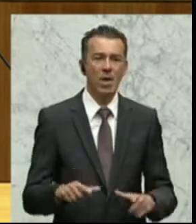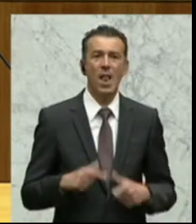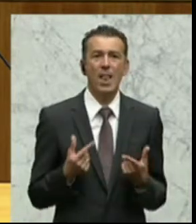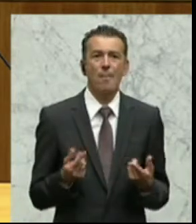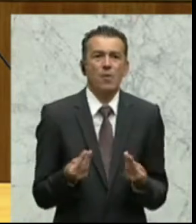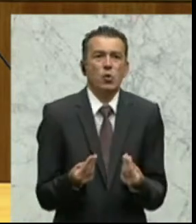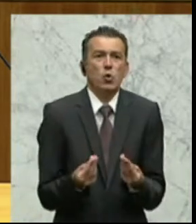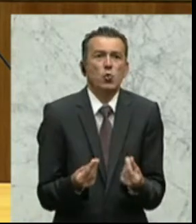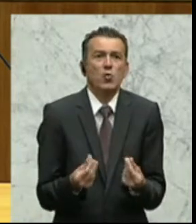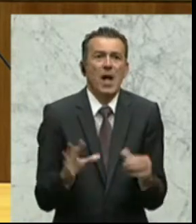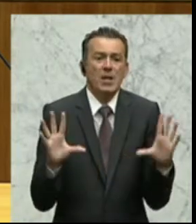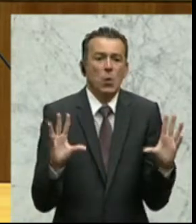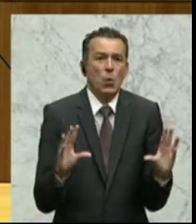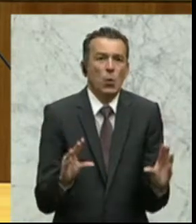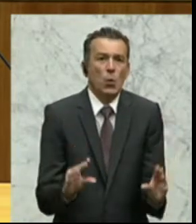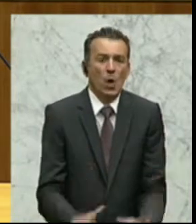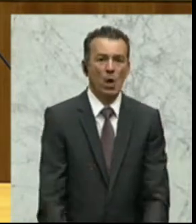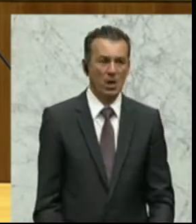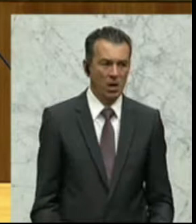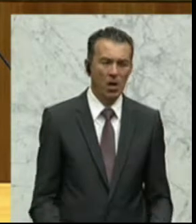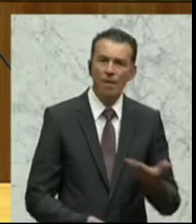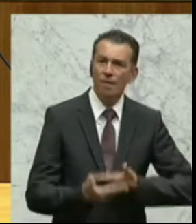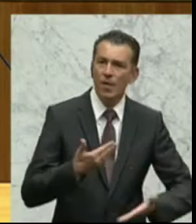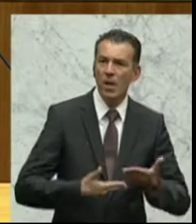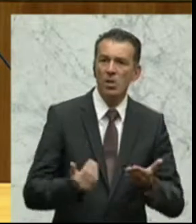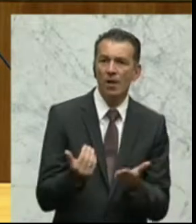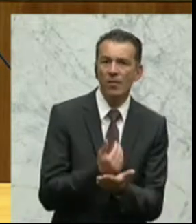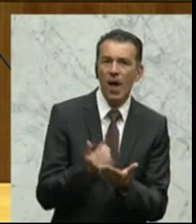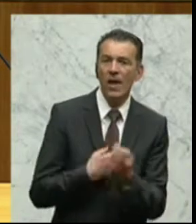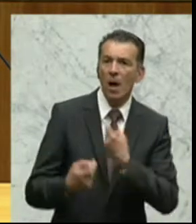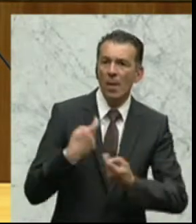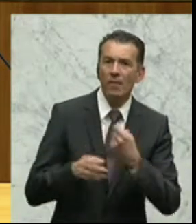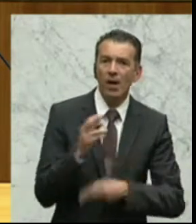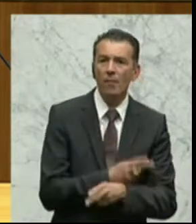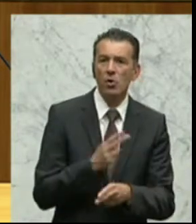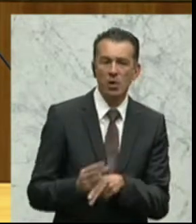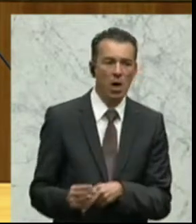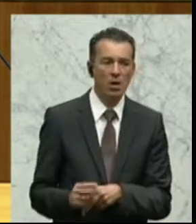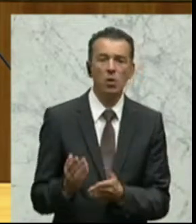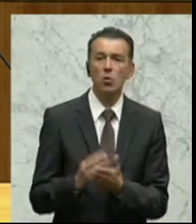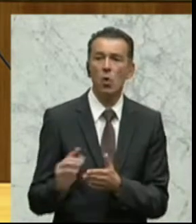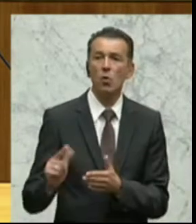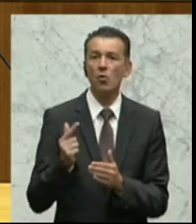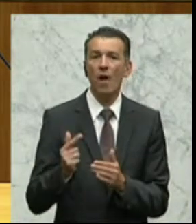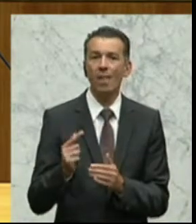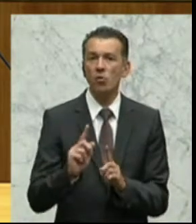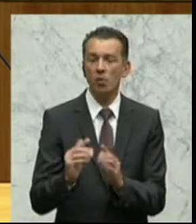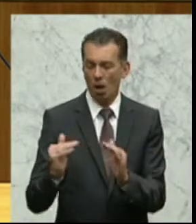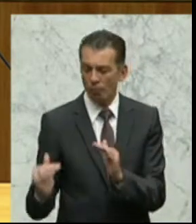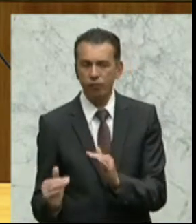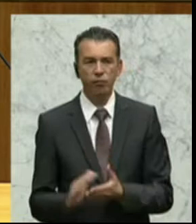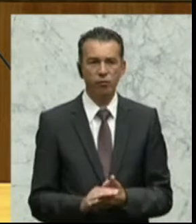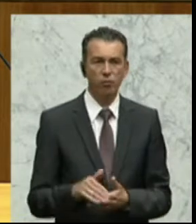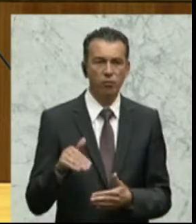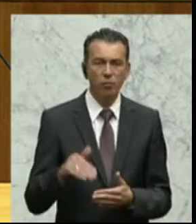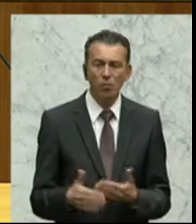leben von der Substanz. Die Wirtschaft als Einnahmequelle für den Staat ist an die zweite Stelle gerückt. Das muss man sich mal auf der Zunge